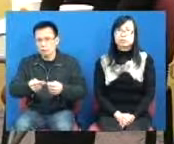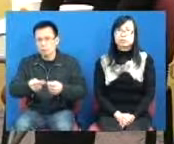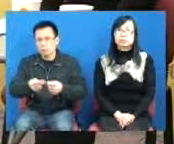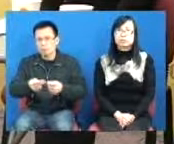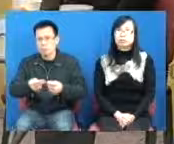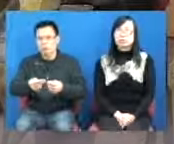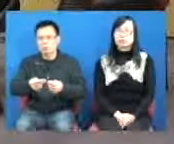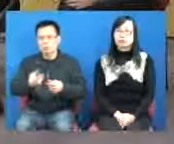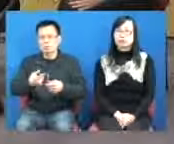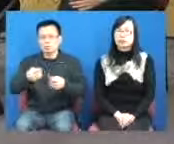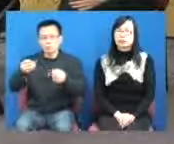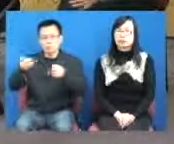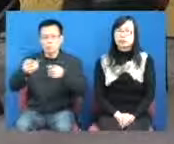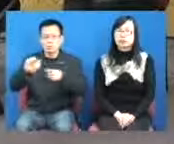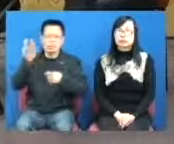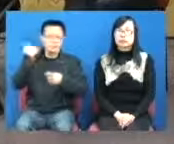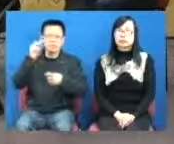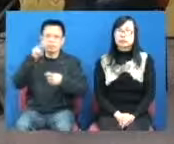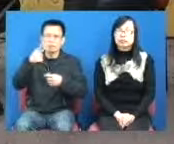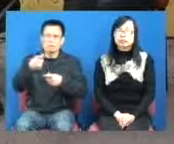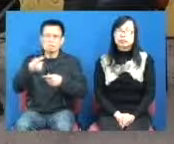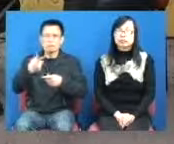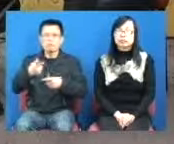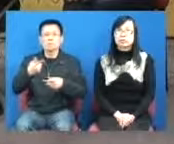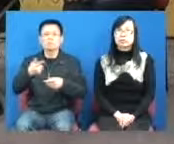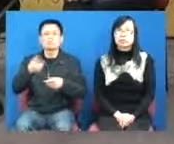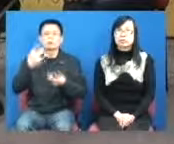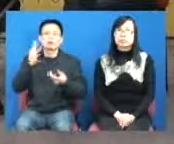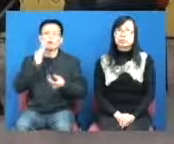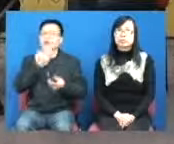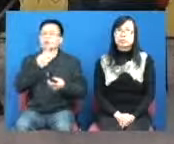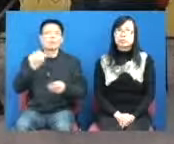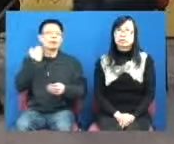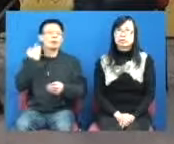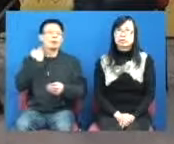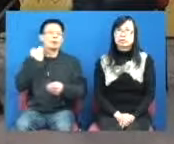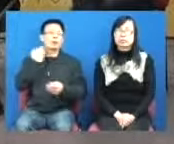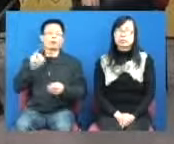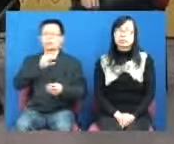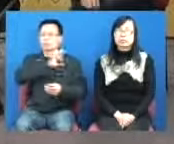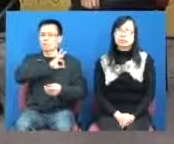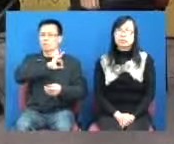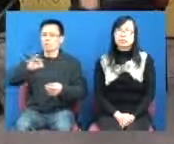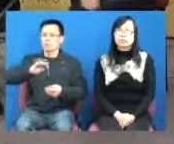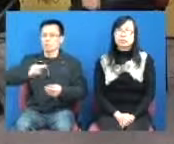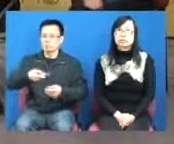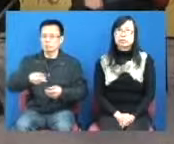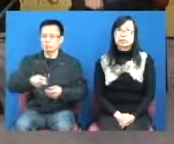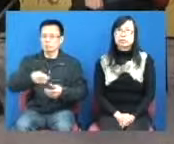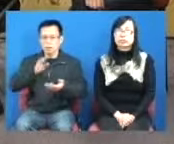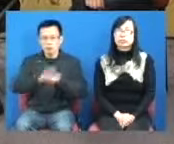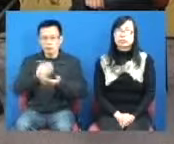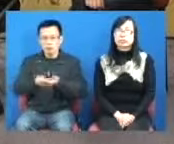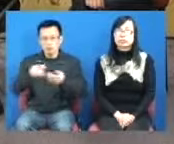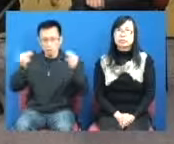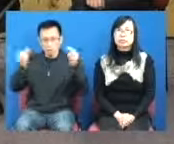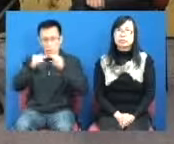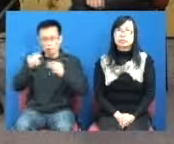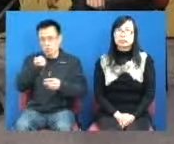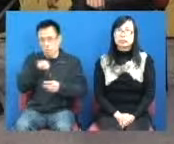硬到暈了你是完全覺得好像沒得談的這次突然間你又